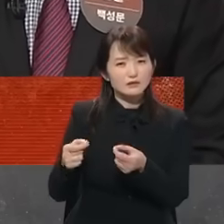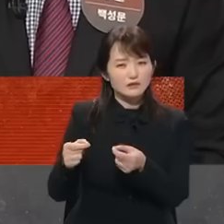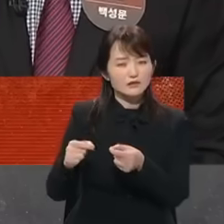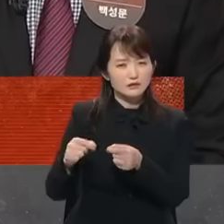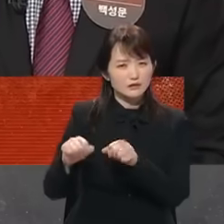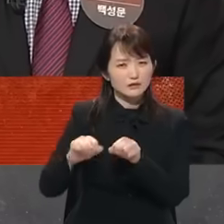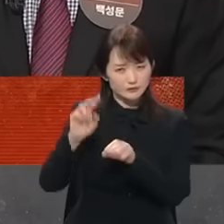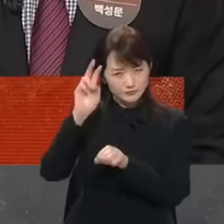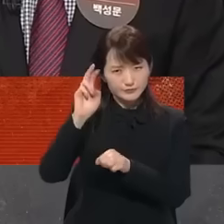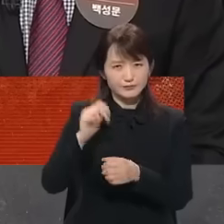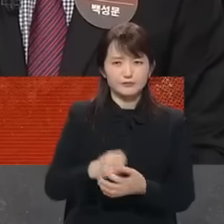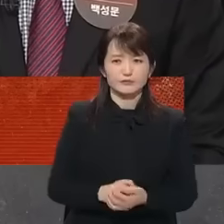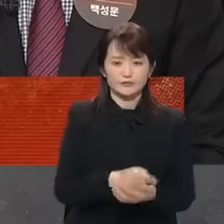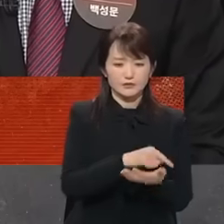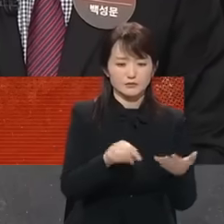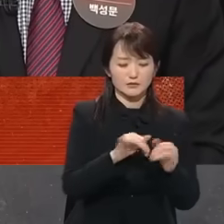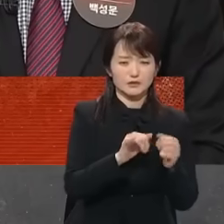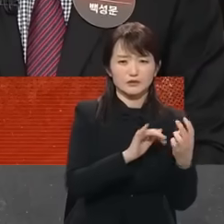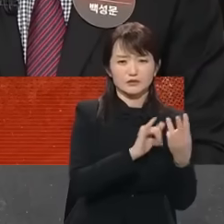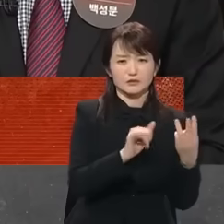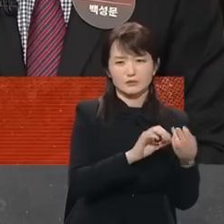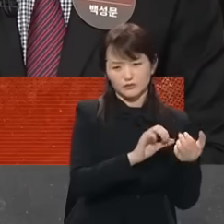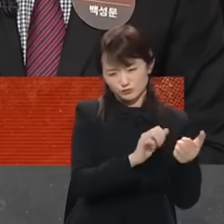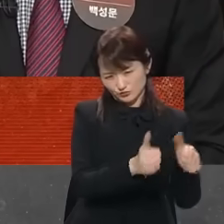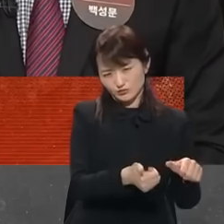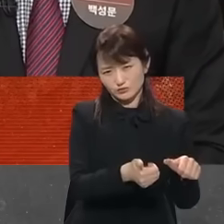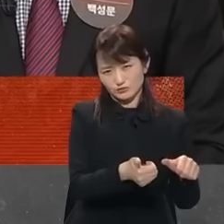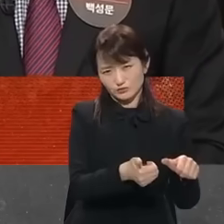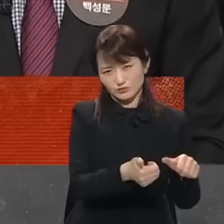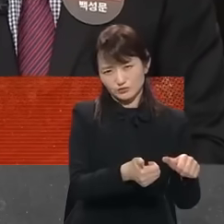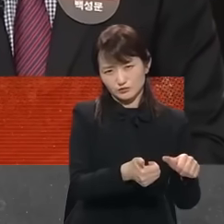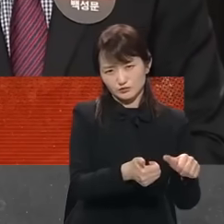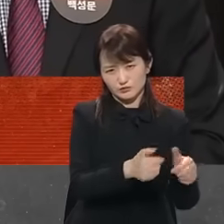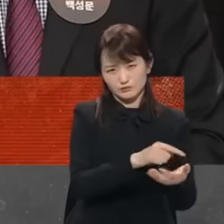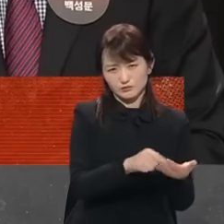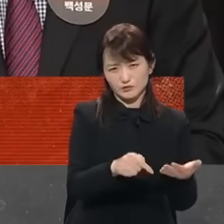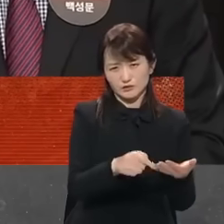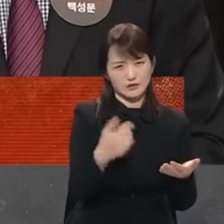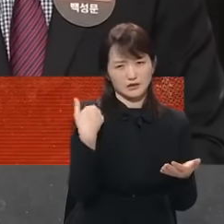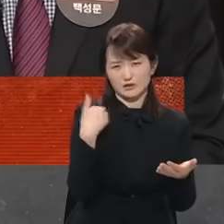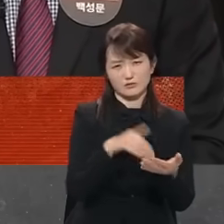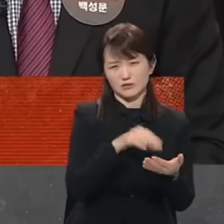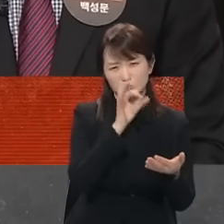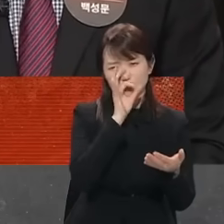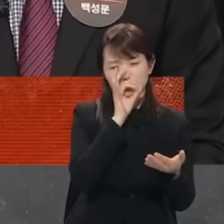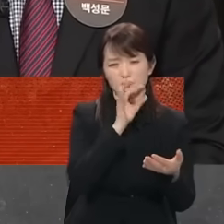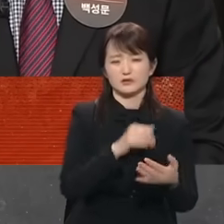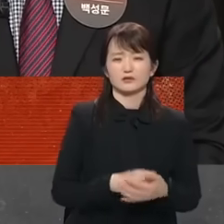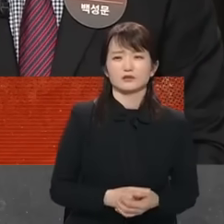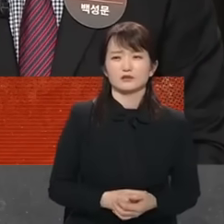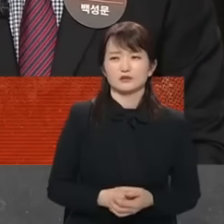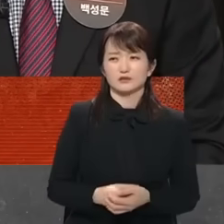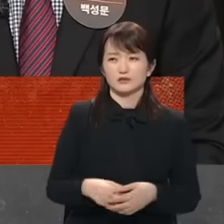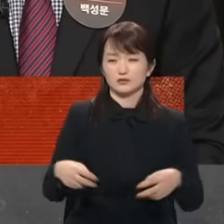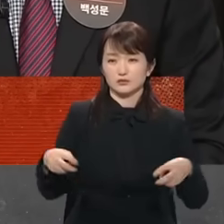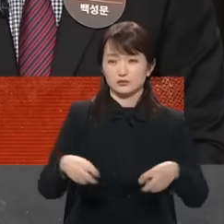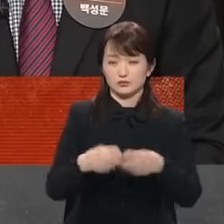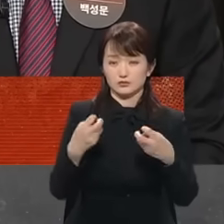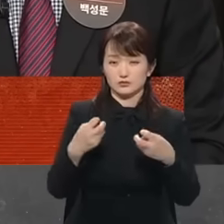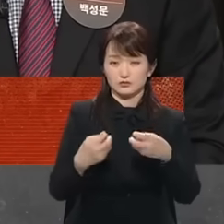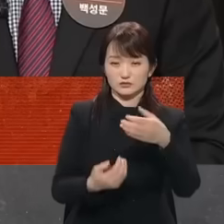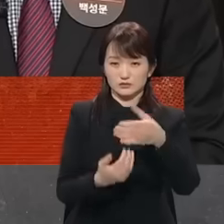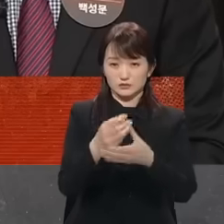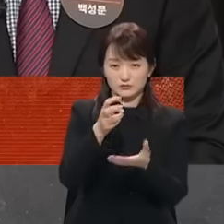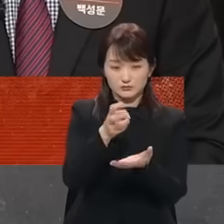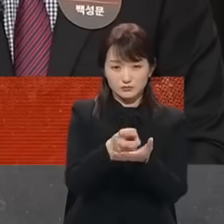어쨌건 피해자는 세 명이나 을했고 이건 도저히 피복이 될 수 있는 상황 아니지 않겠습니까 일단은 교통사고 법 위반